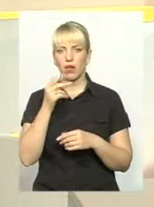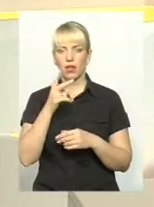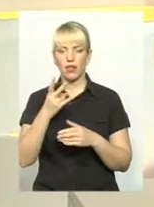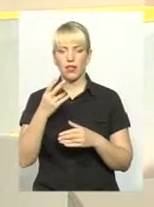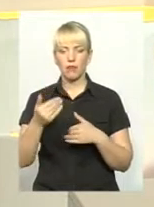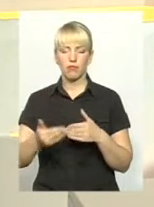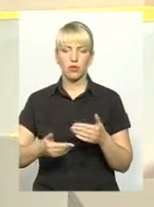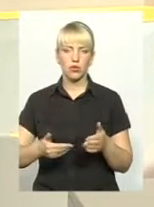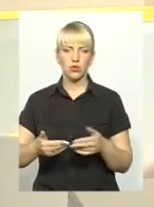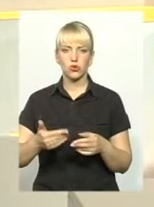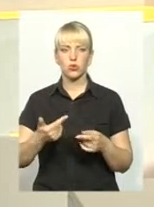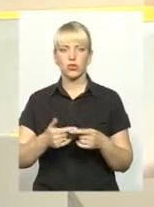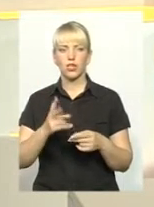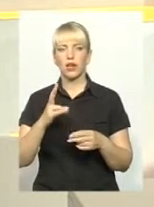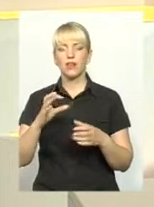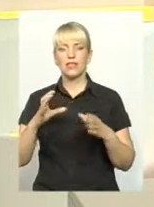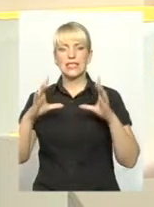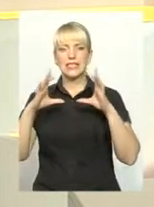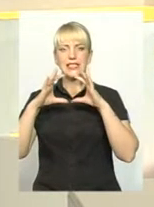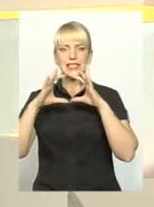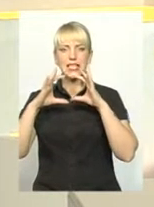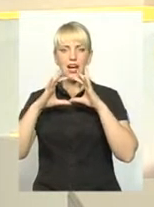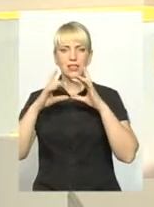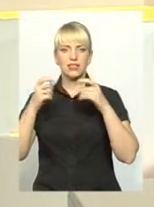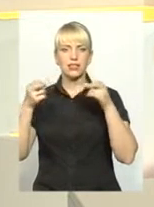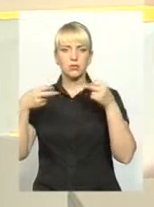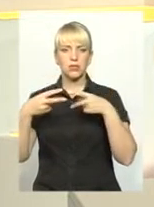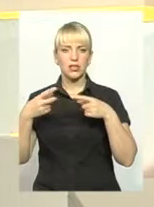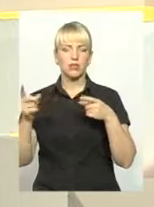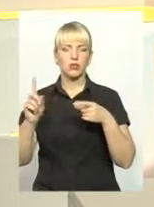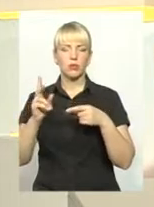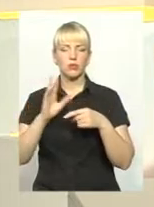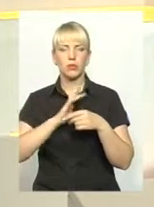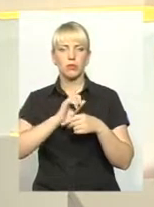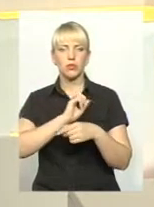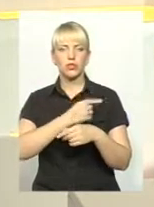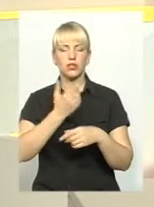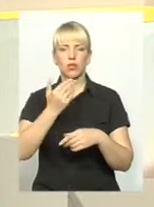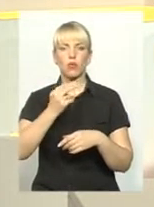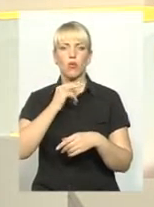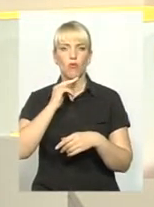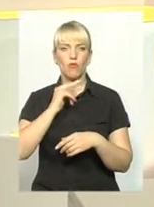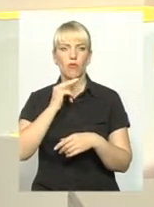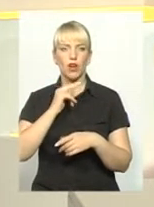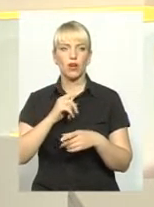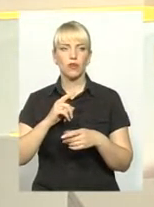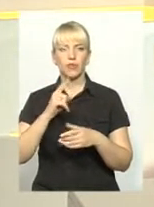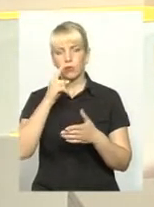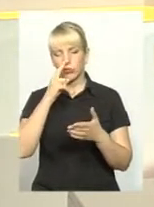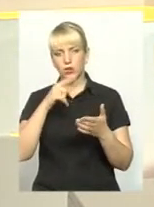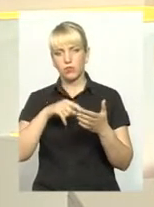ні знаку, який би мав посилювати його увагу, потрапляє в